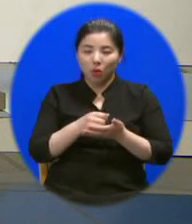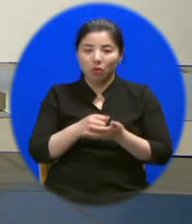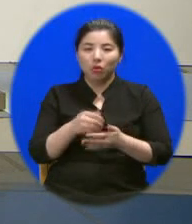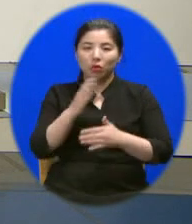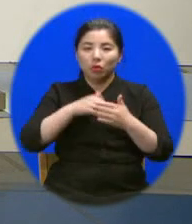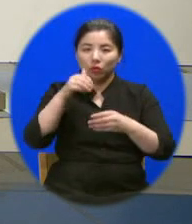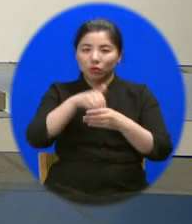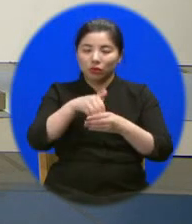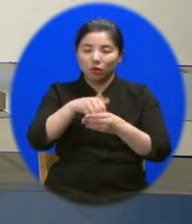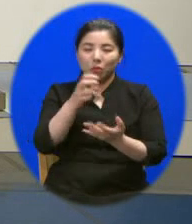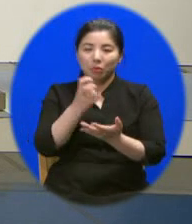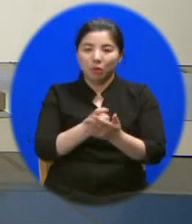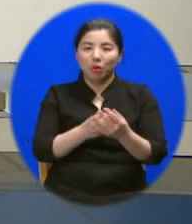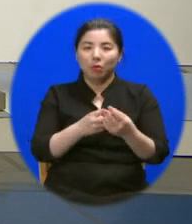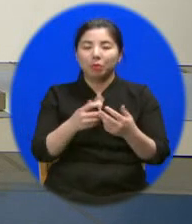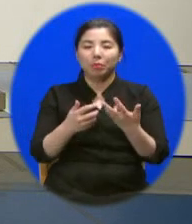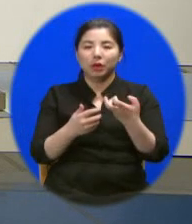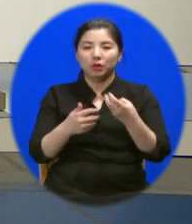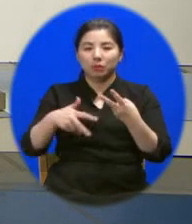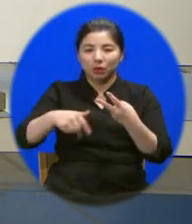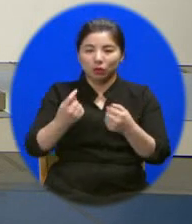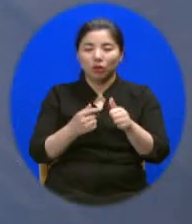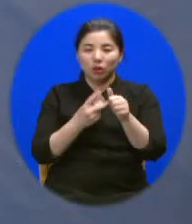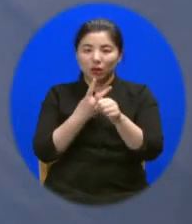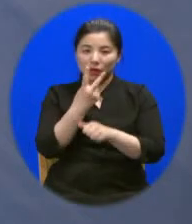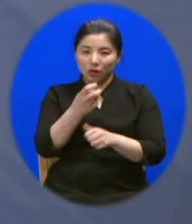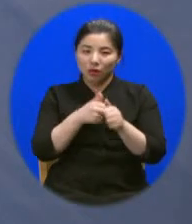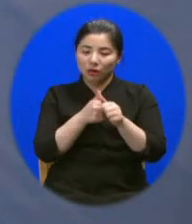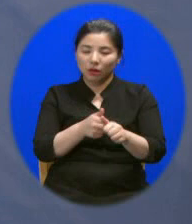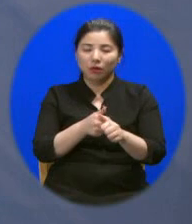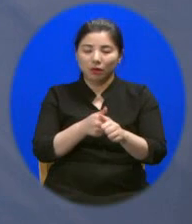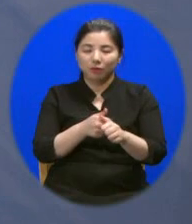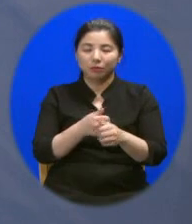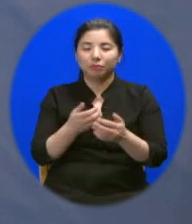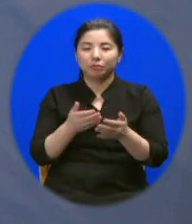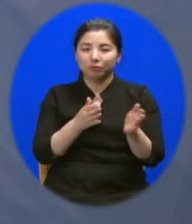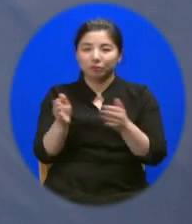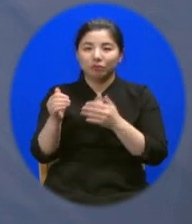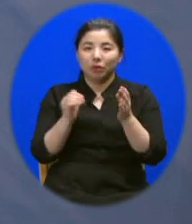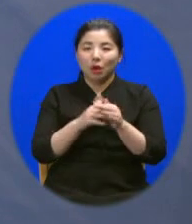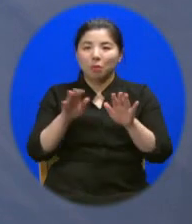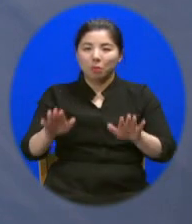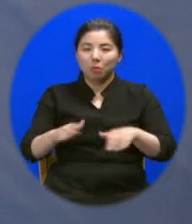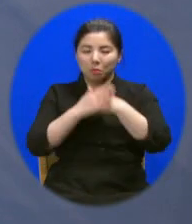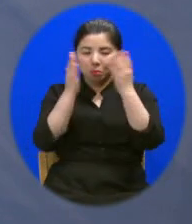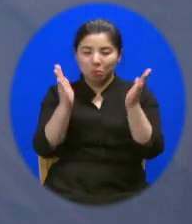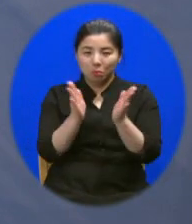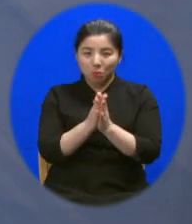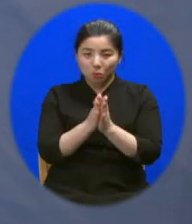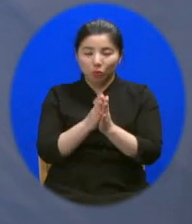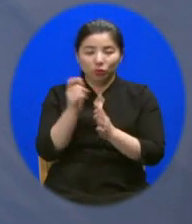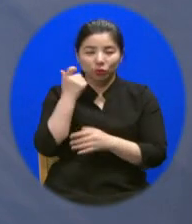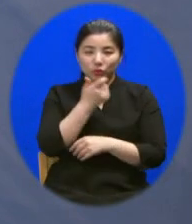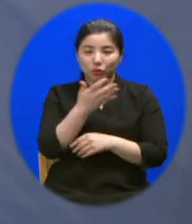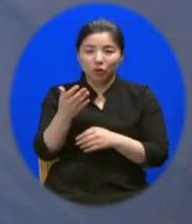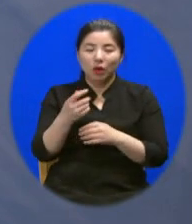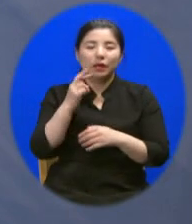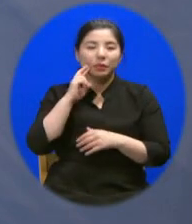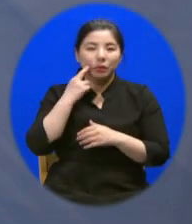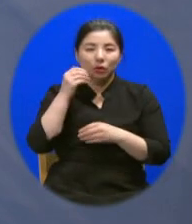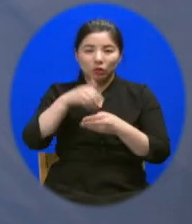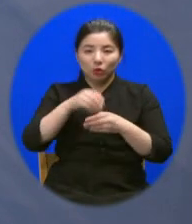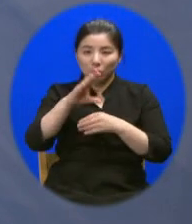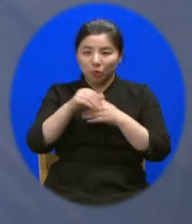82조 이에 규정에 근거해 씁니다 아 또한 토론에서 주어지는 모든 의제는 음성군 선거방송 토론 위원회에서